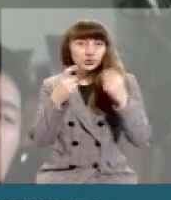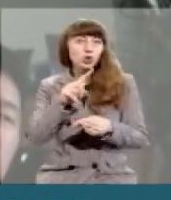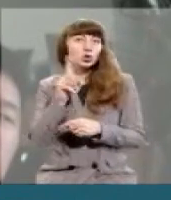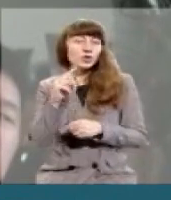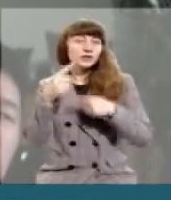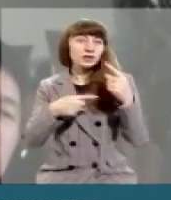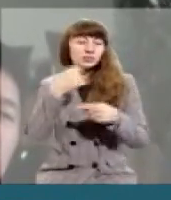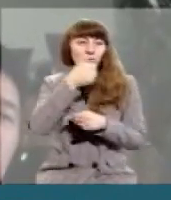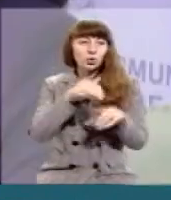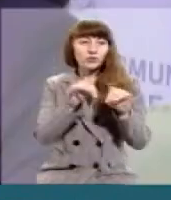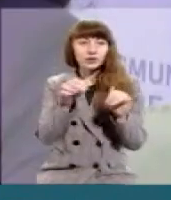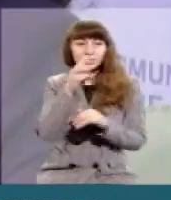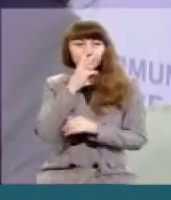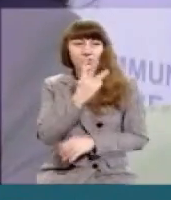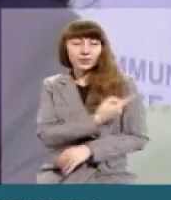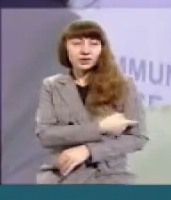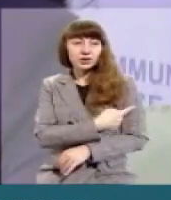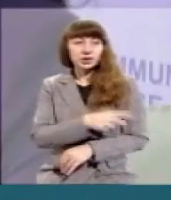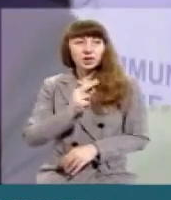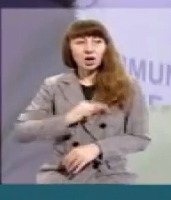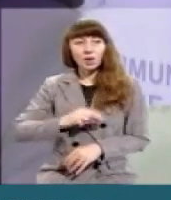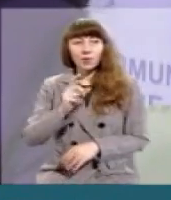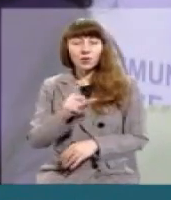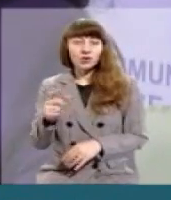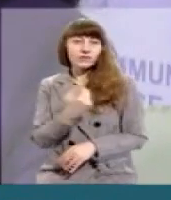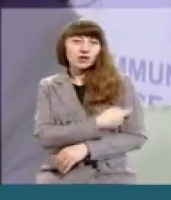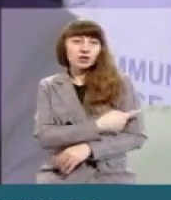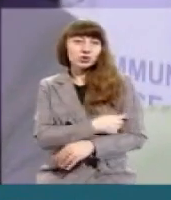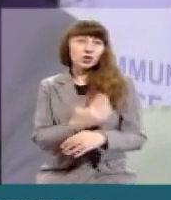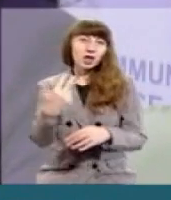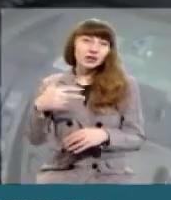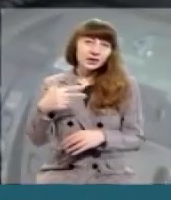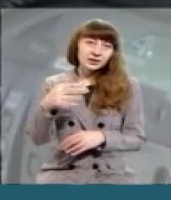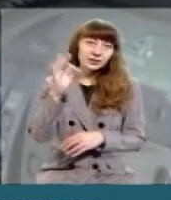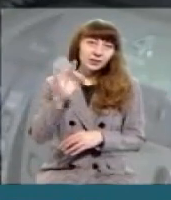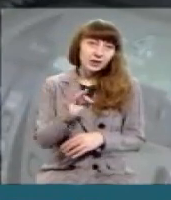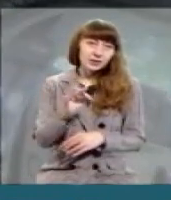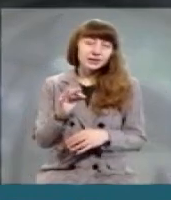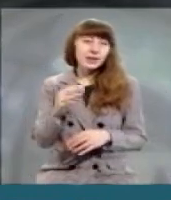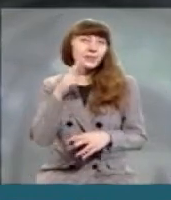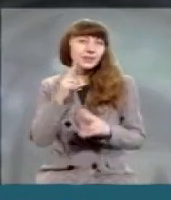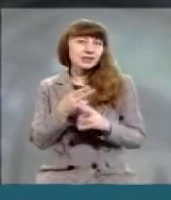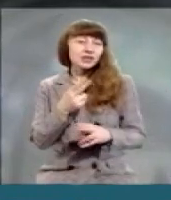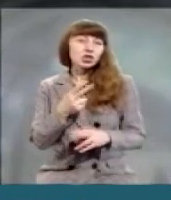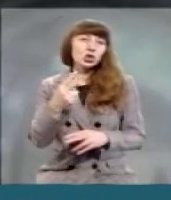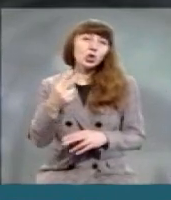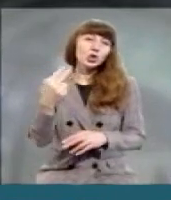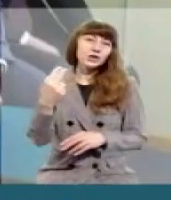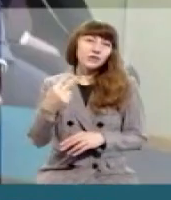будет повышена заработная плата медработников. Заработная плата врачей будет повышена на 30%, средних и младших